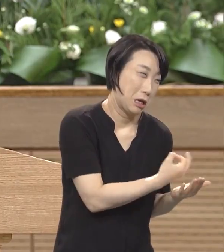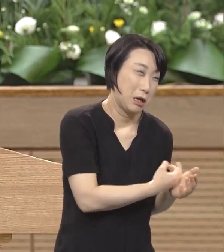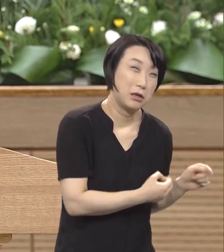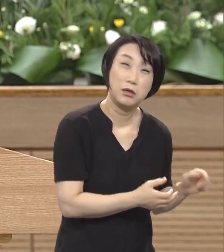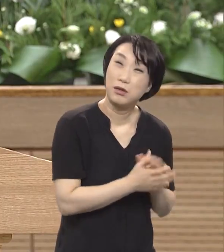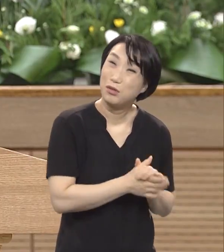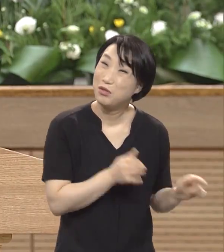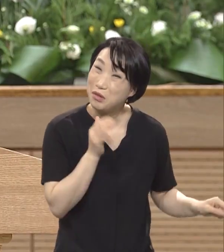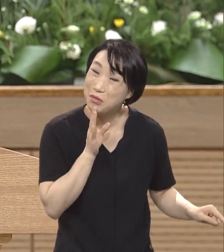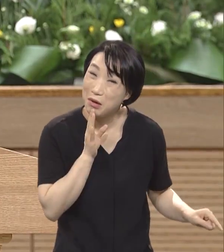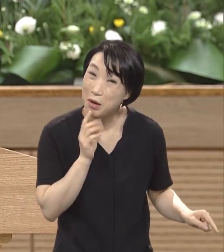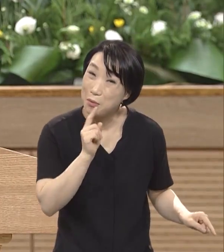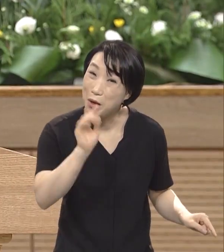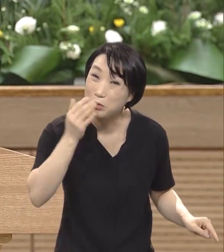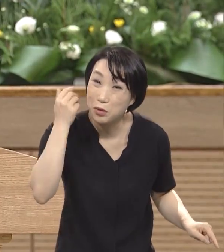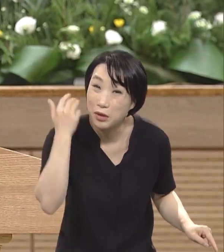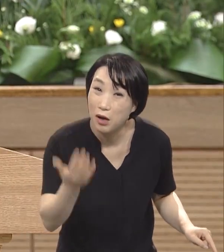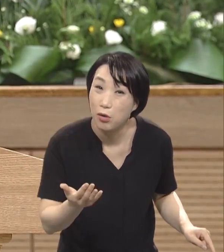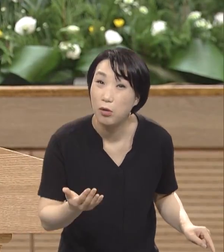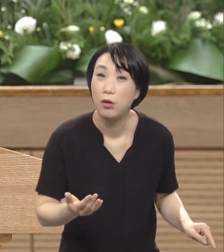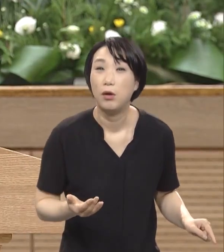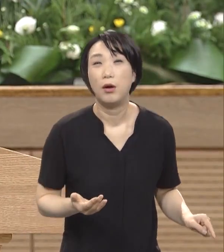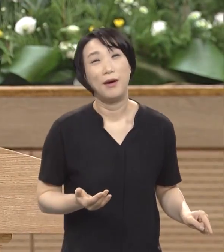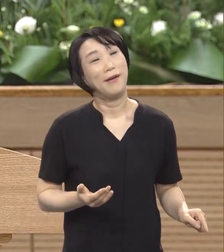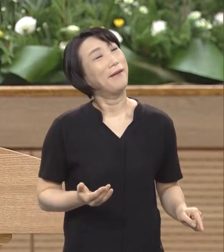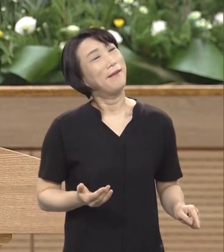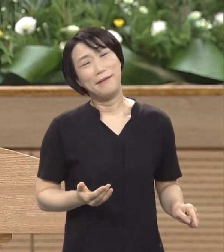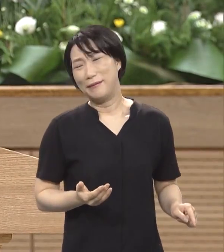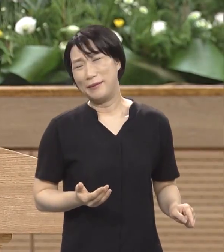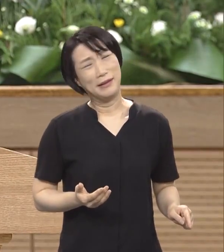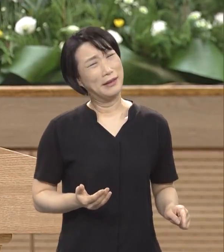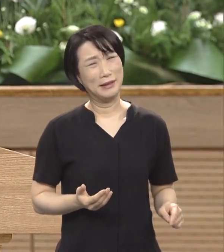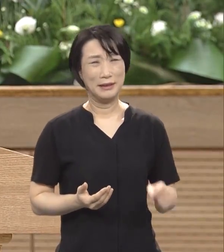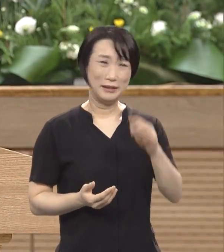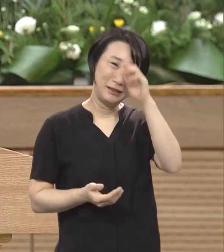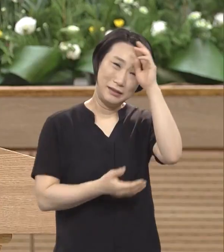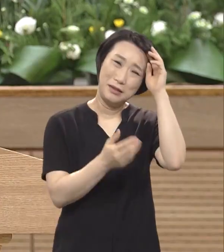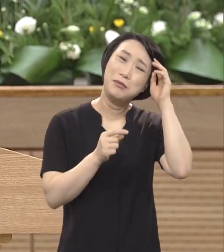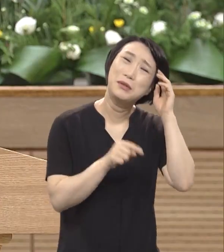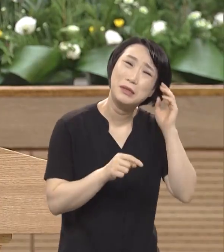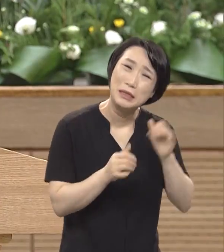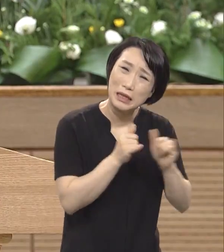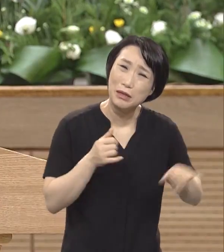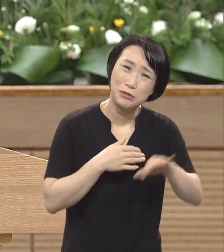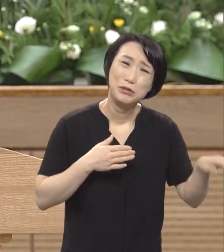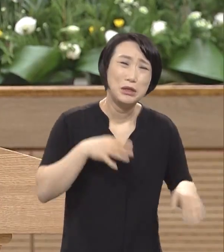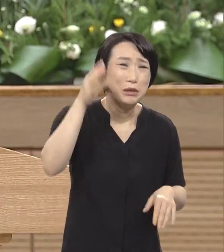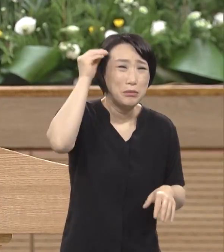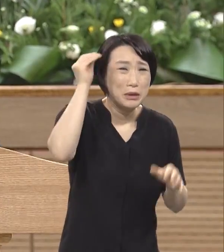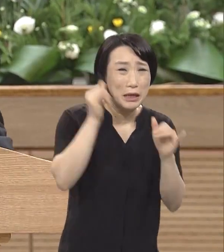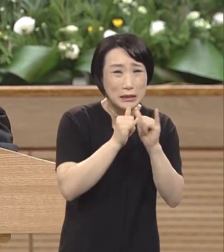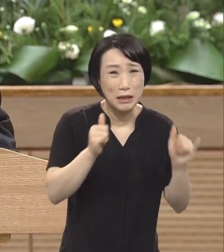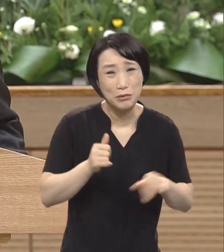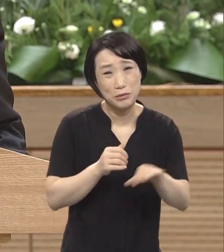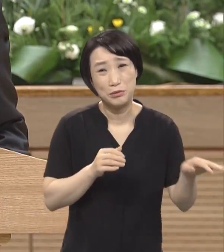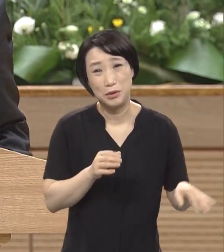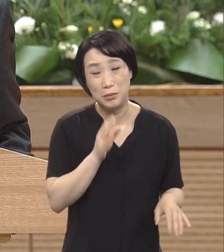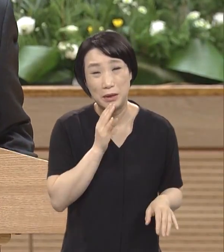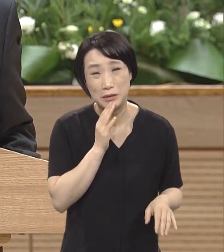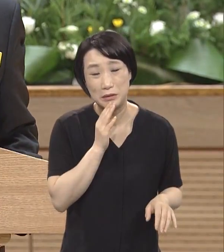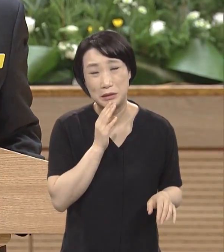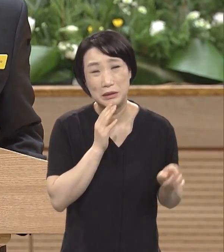해달라고 기도하는 이런 정말로 초라한 인간이요. 이렇게 무지한 인간이요.